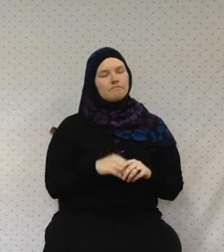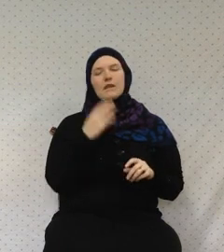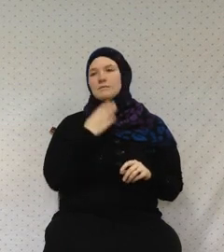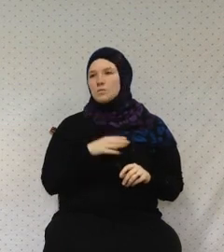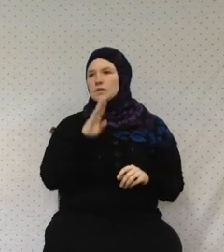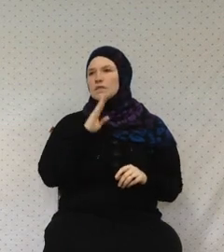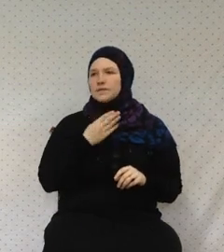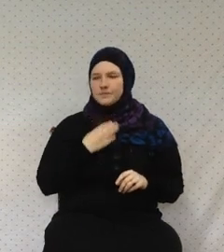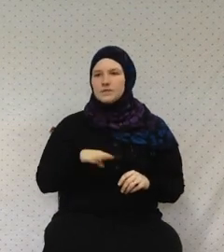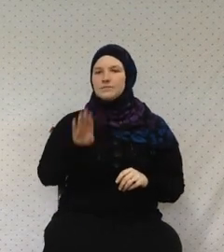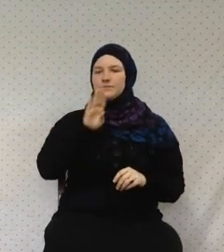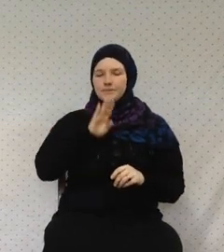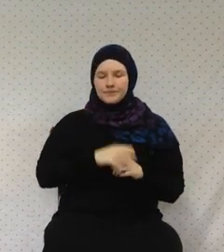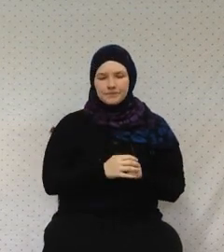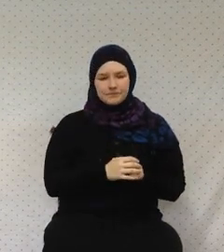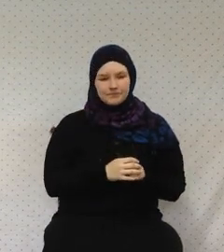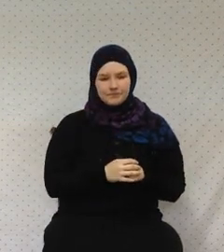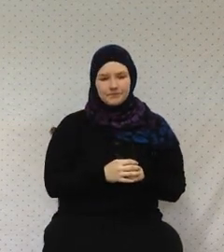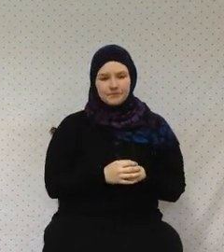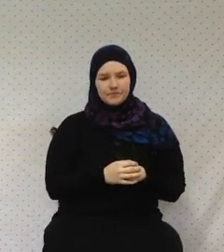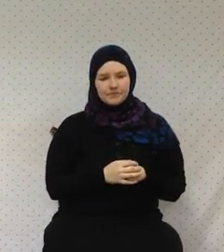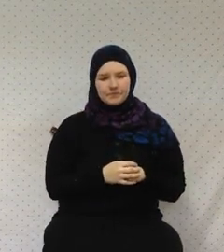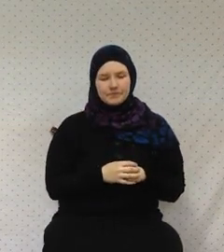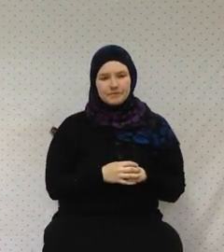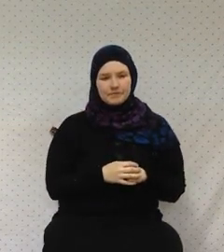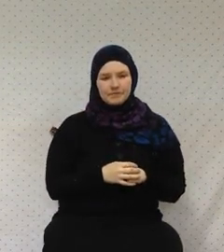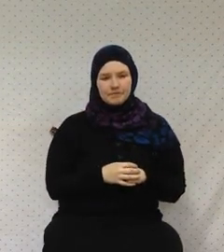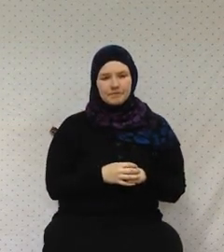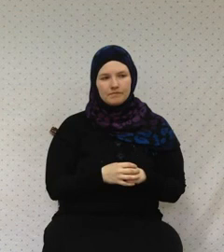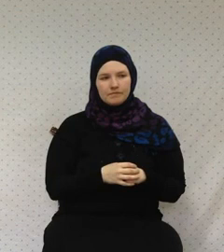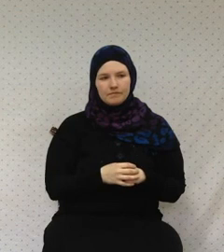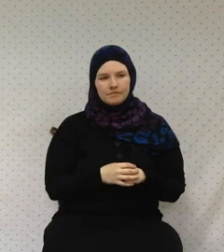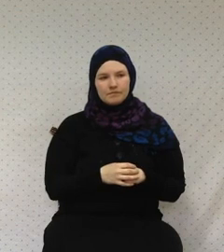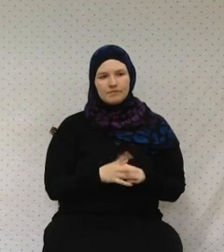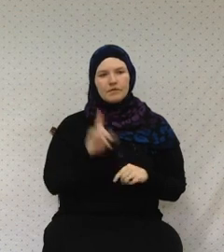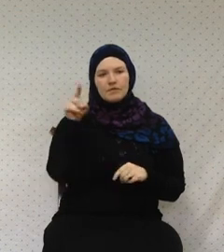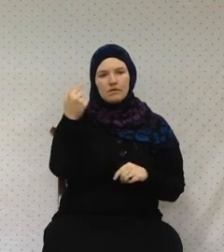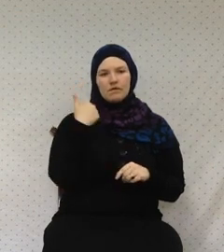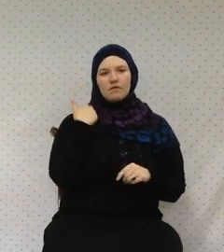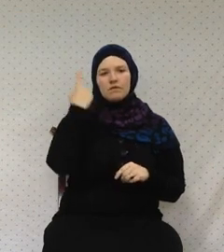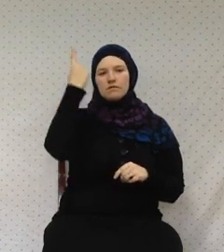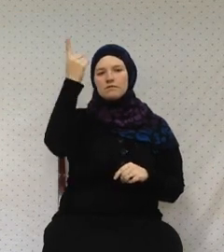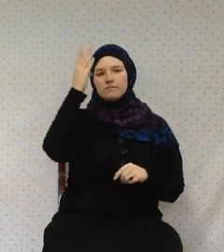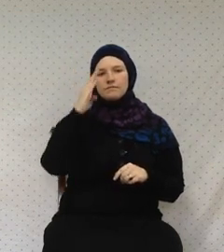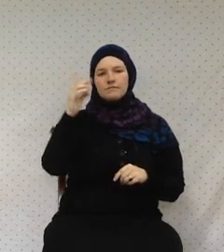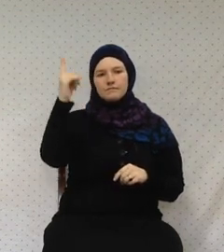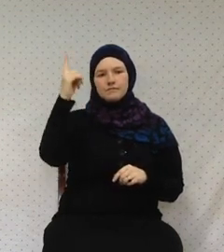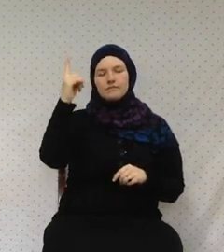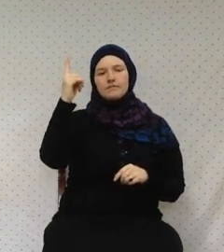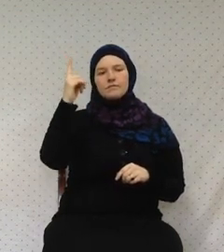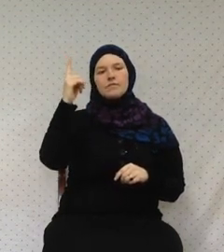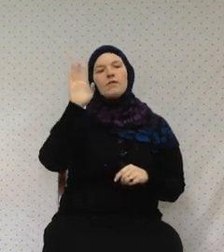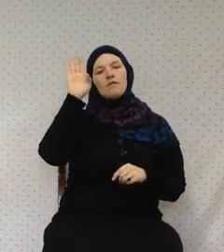Alhamdulillah wa kafa wa salatu wa salamu ala ibadihi alladhina astafa wa ashhadu an la ilaha illallah وأشهد أن سيدنا